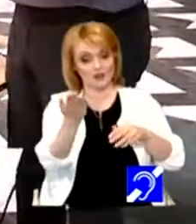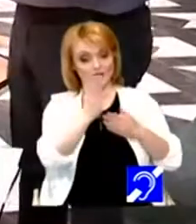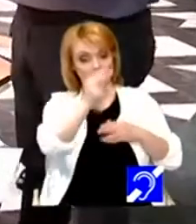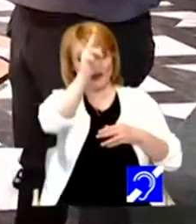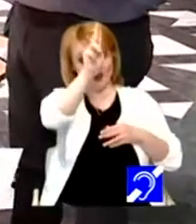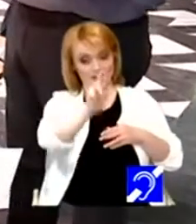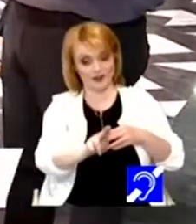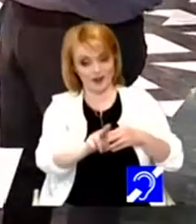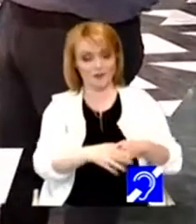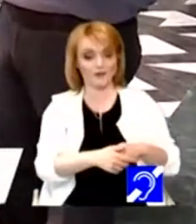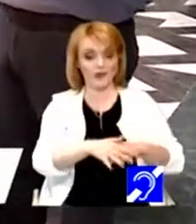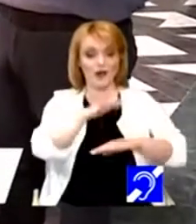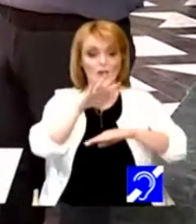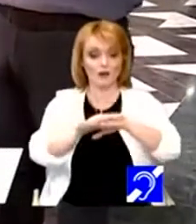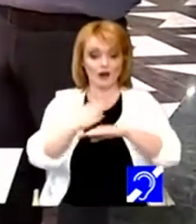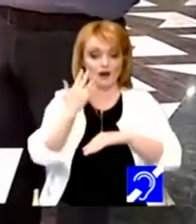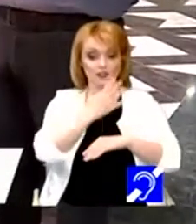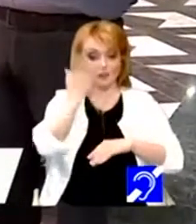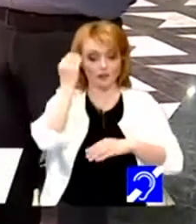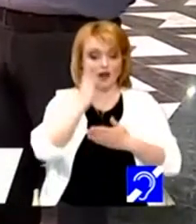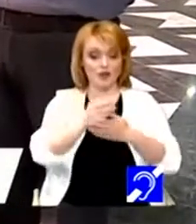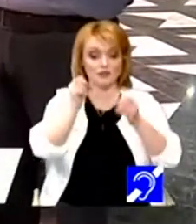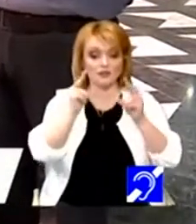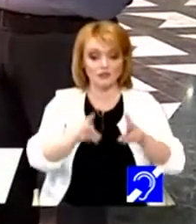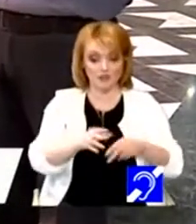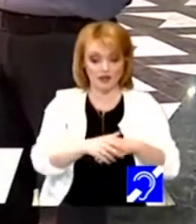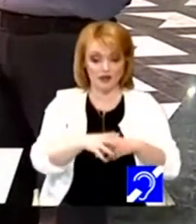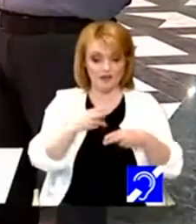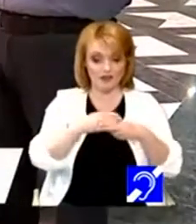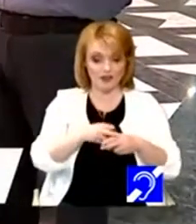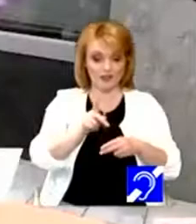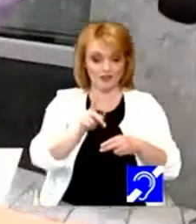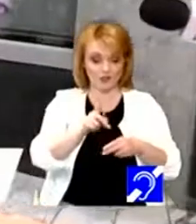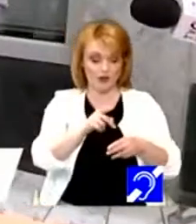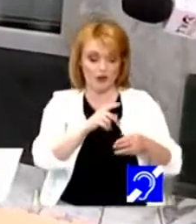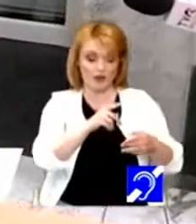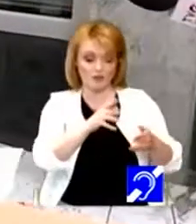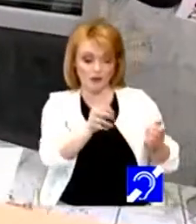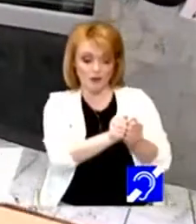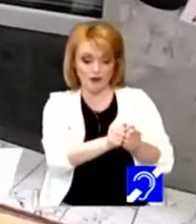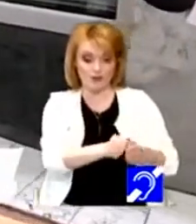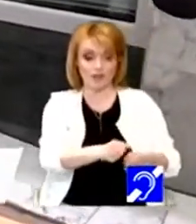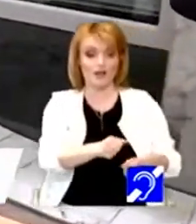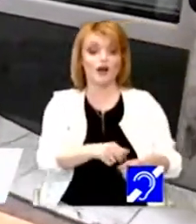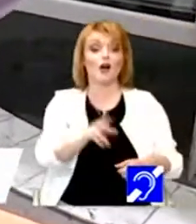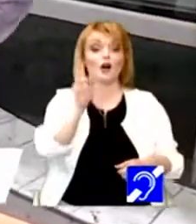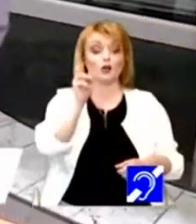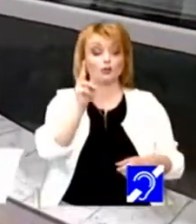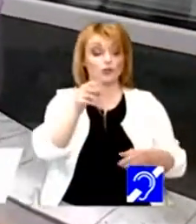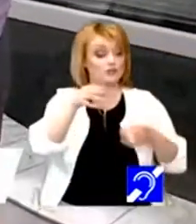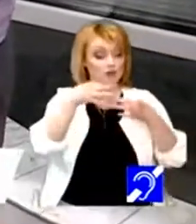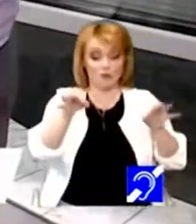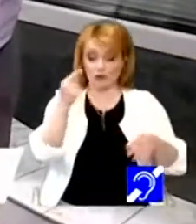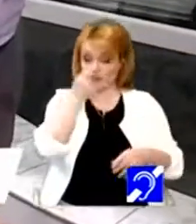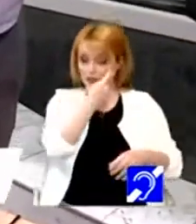filigramul. Banca Națională are și aparate speciale de identificare a bancnotelor. Cine vede cu ochiul liber e bine, dar cine